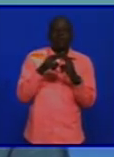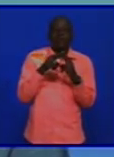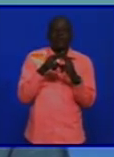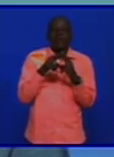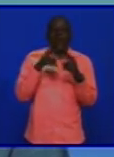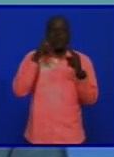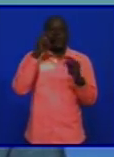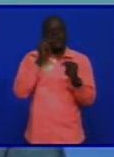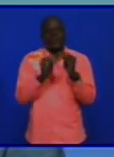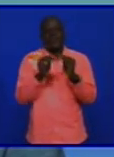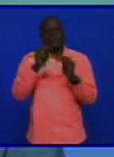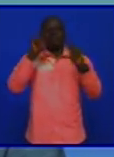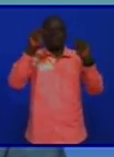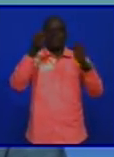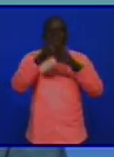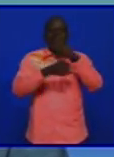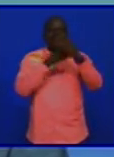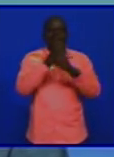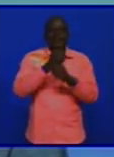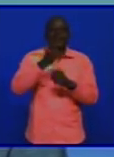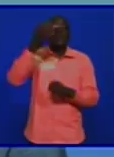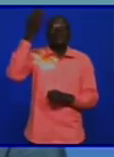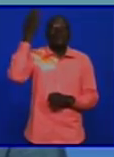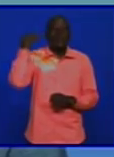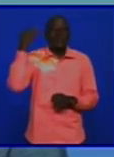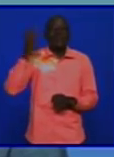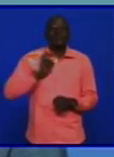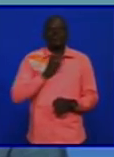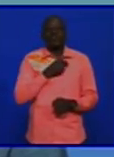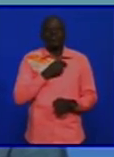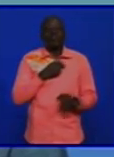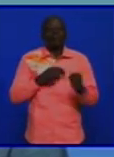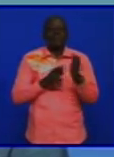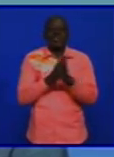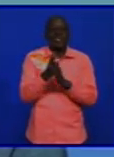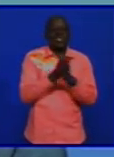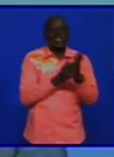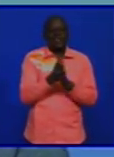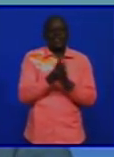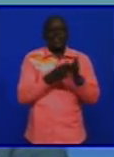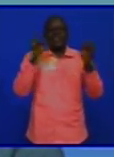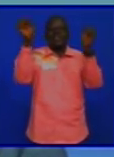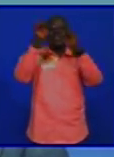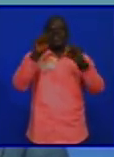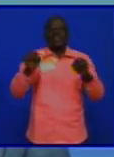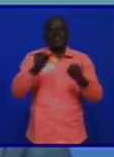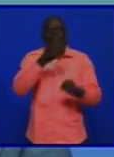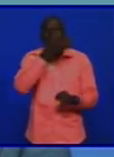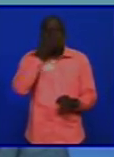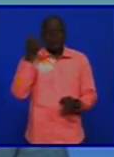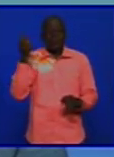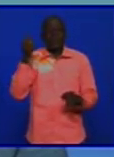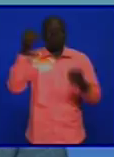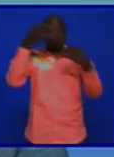d'abord l'année dernière, nous nous étions intéressés à la stratégie pour une meilleure insertion